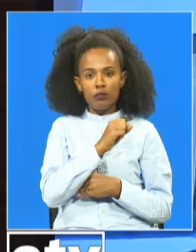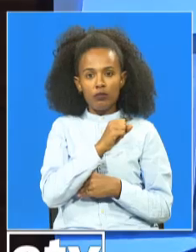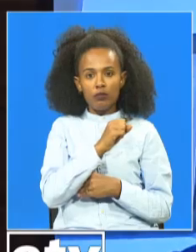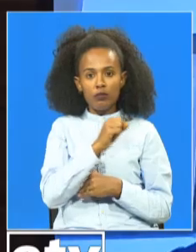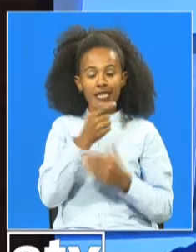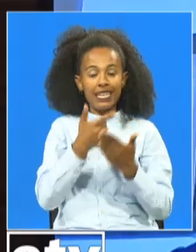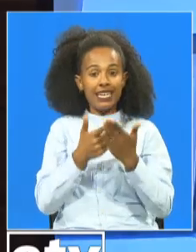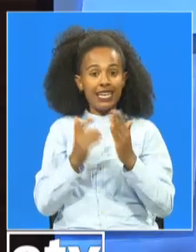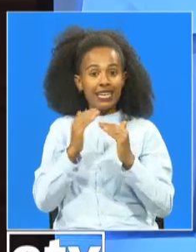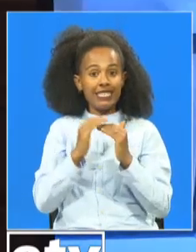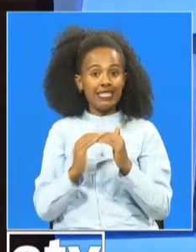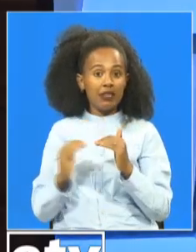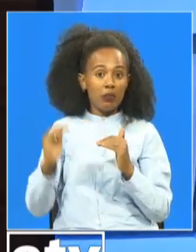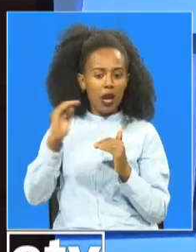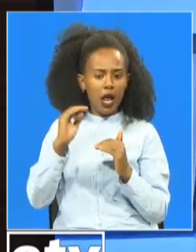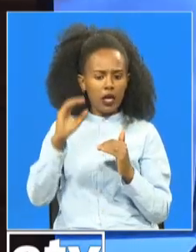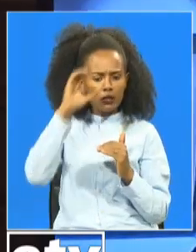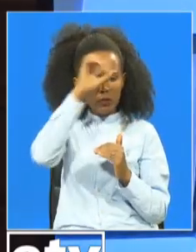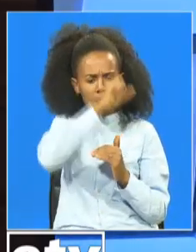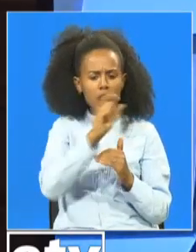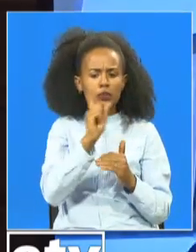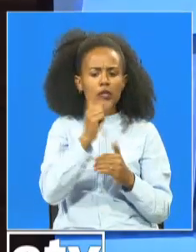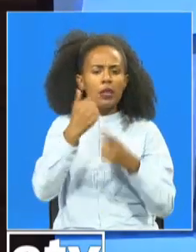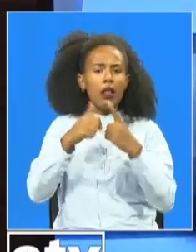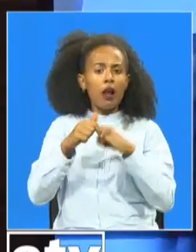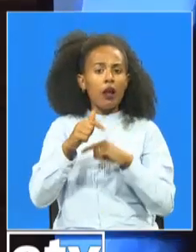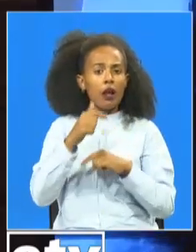ከዛ በላይ ተምነን ምን ይመጣል የሚለውን